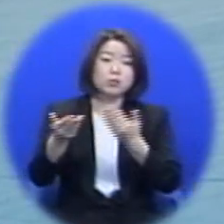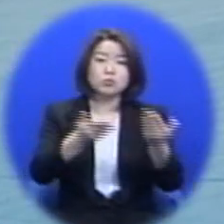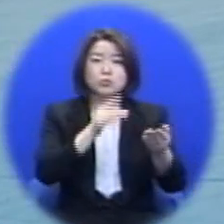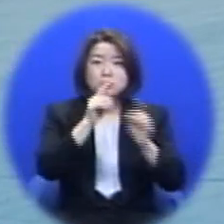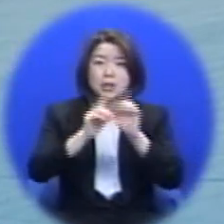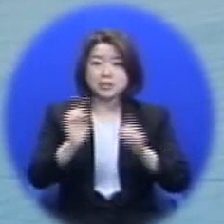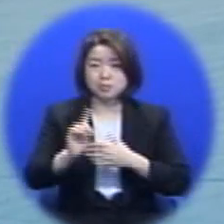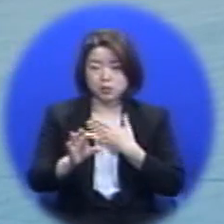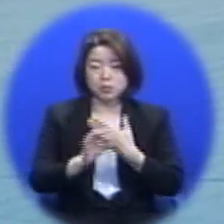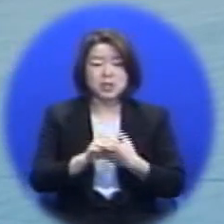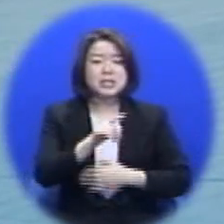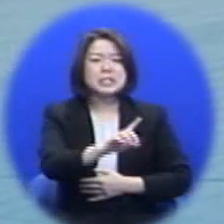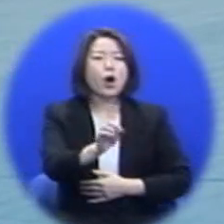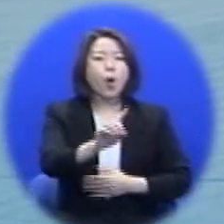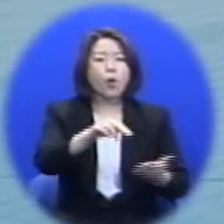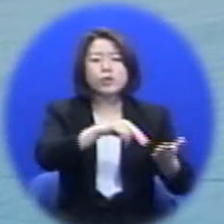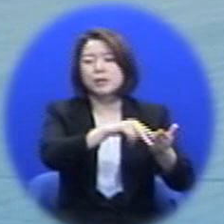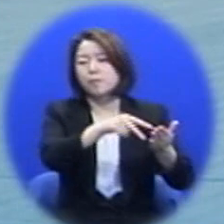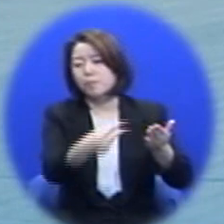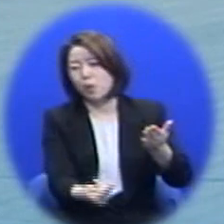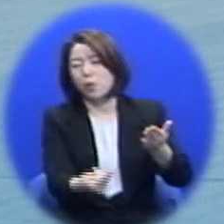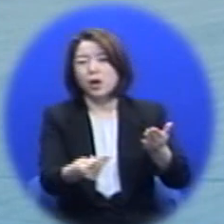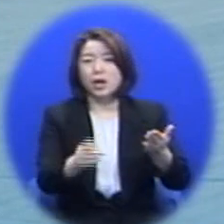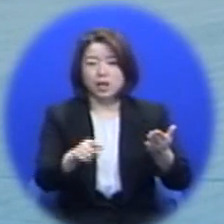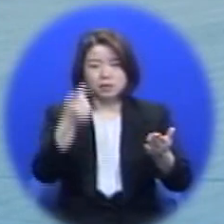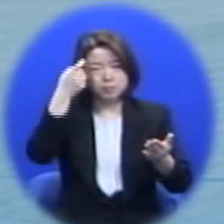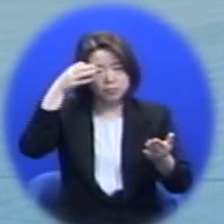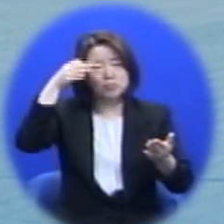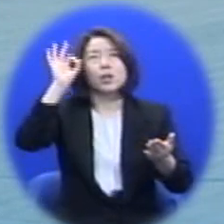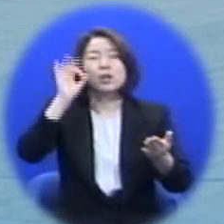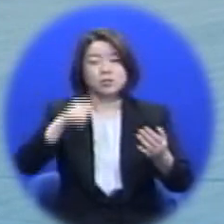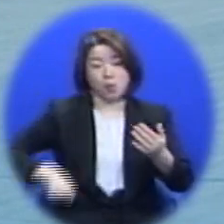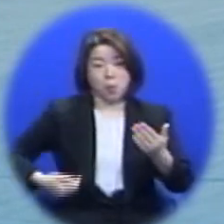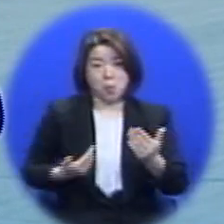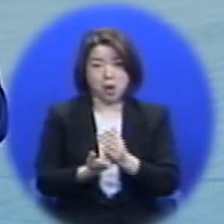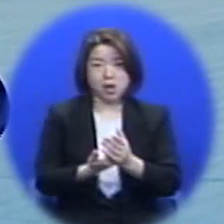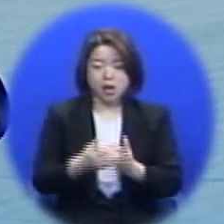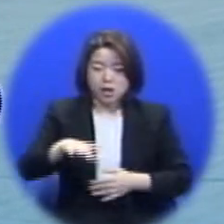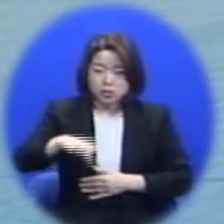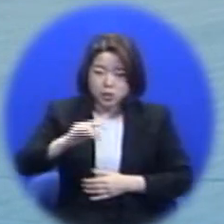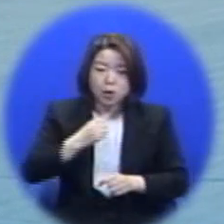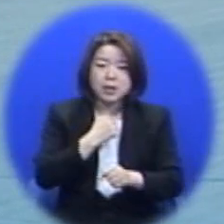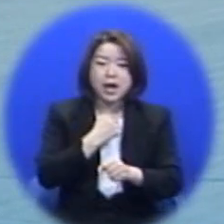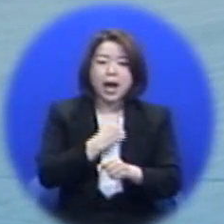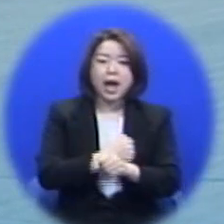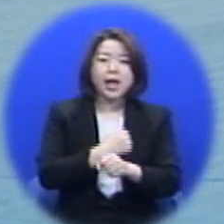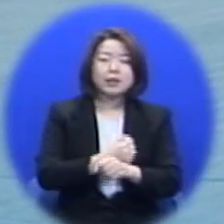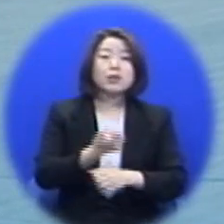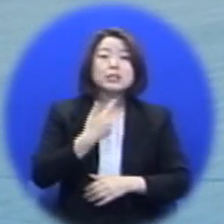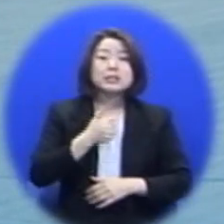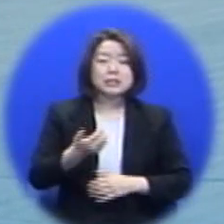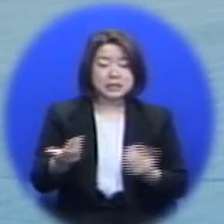말씀에 내가 어디에서 떨어졌는지를 생각해내서 회개하고 처음에 하던 일을 하여라.